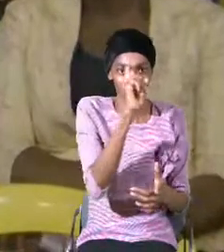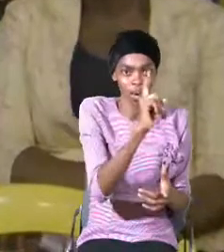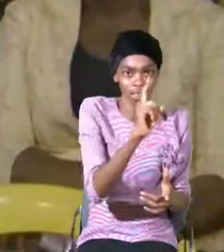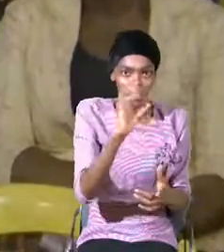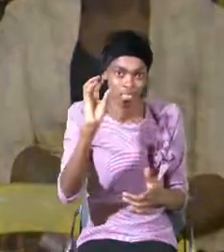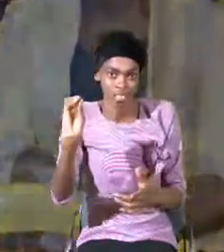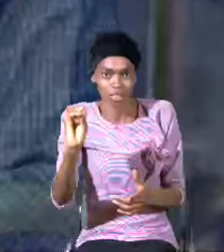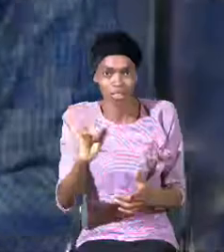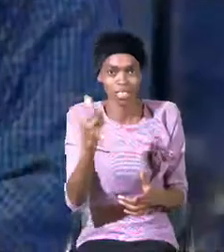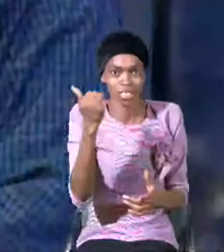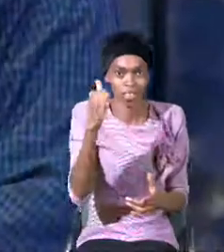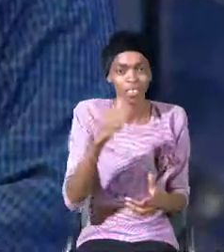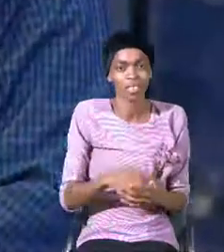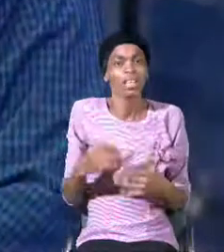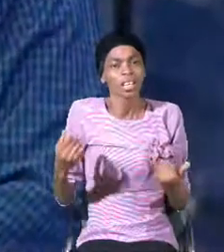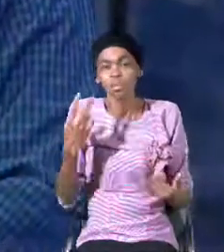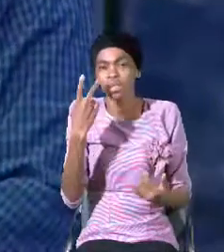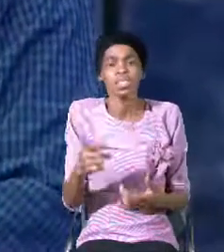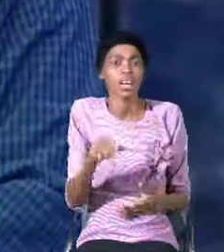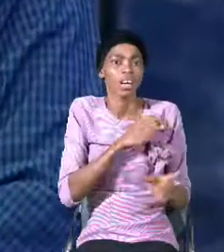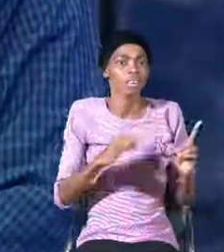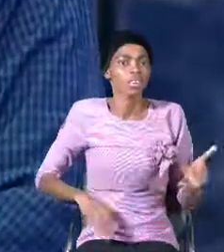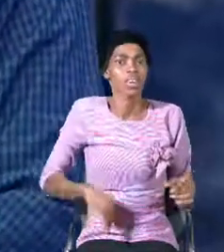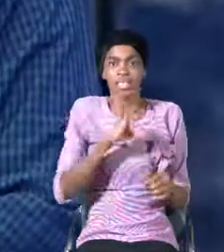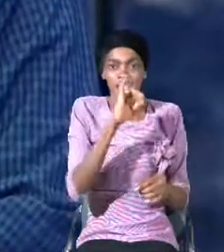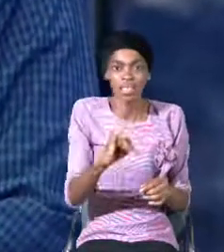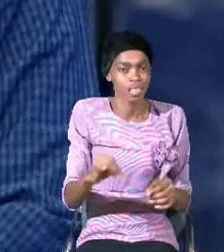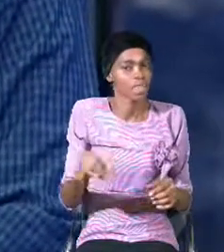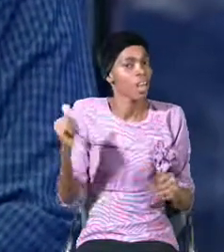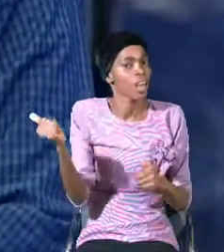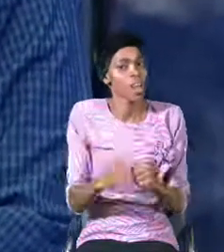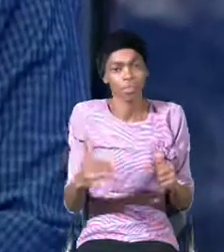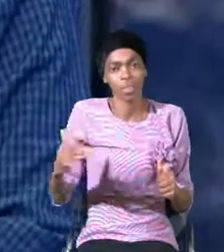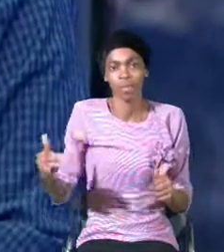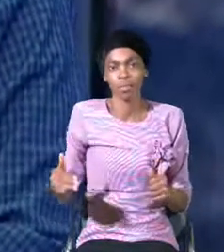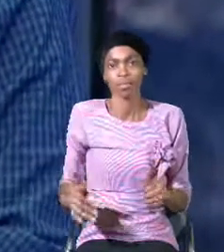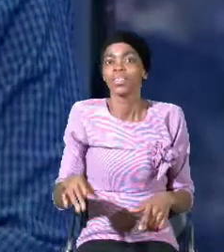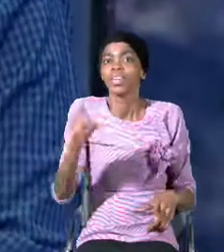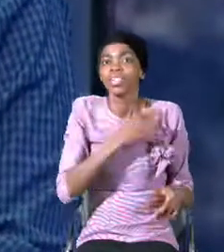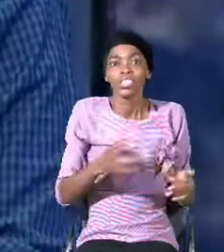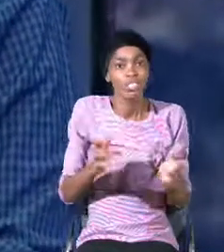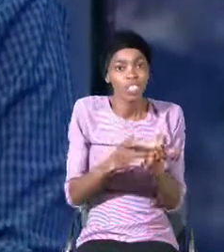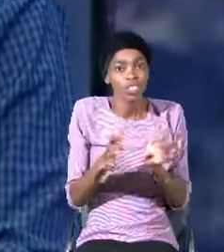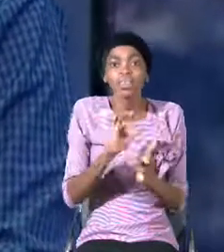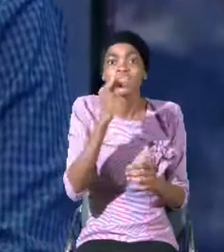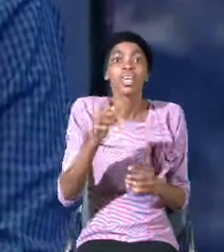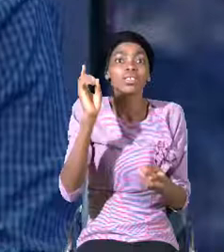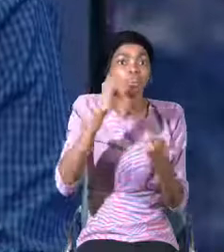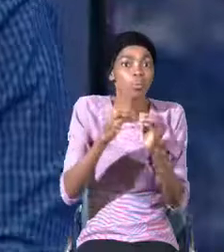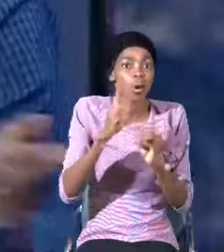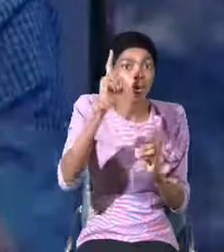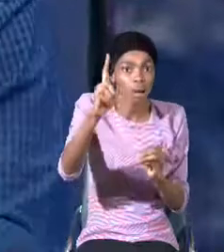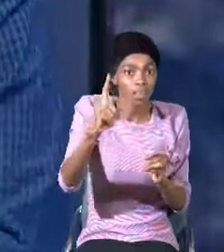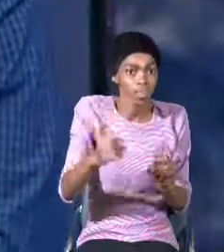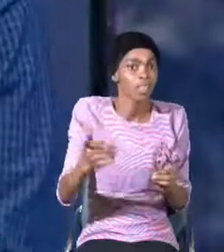Christ, il est tout. Il est le premier. Je suis le chemin, la vie, la